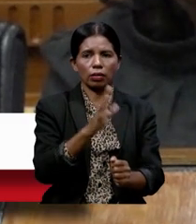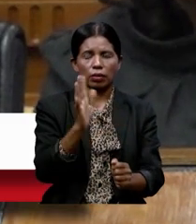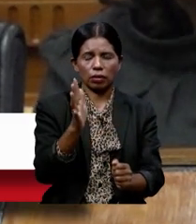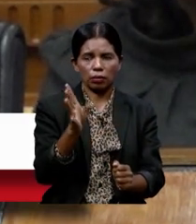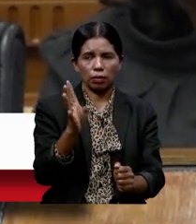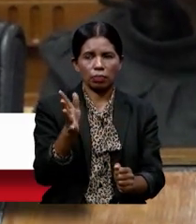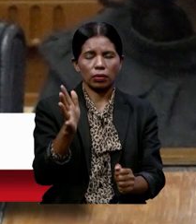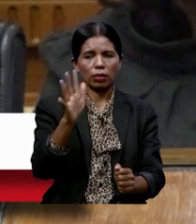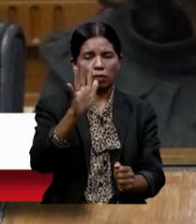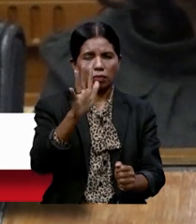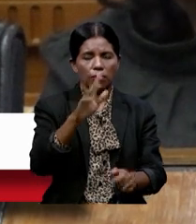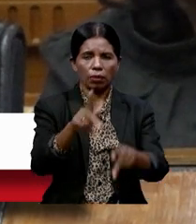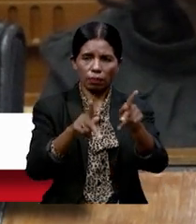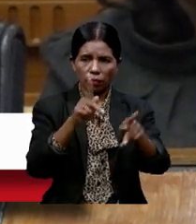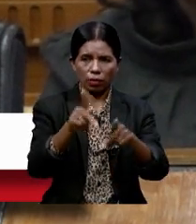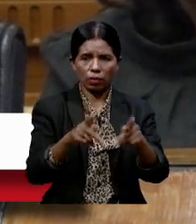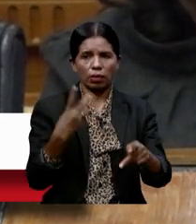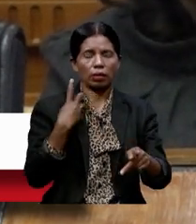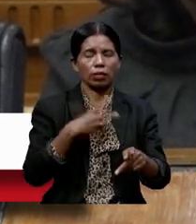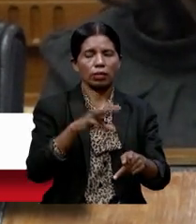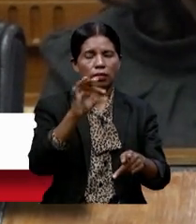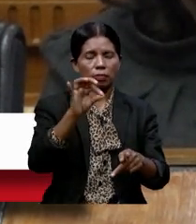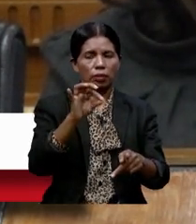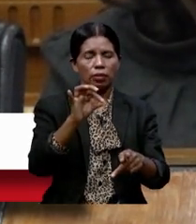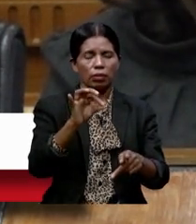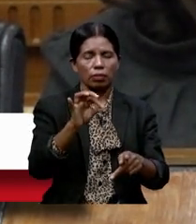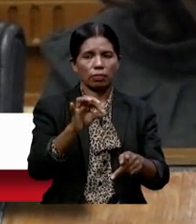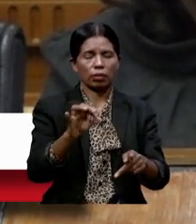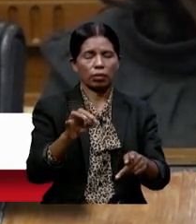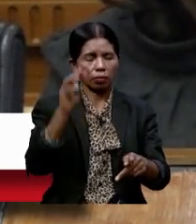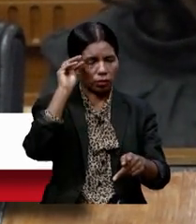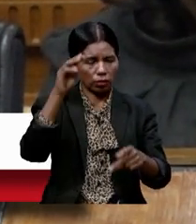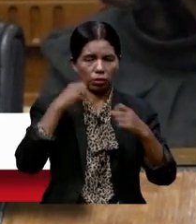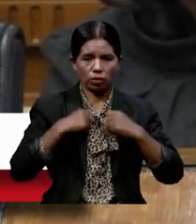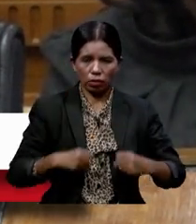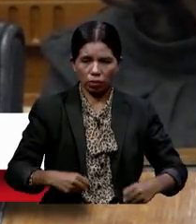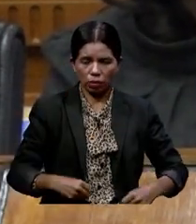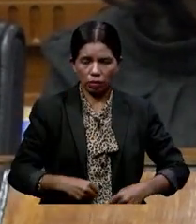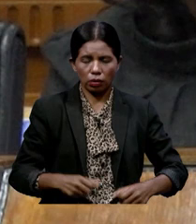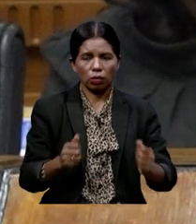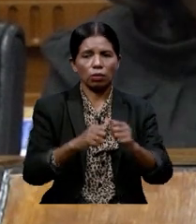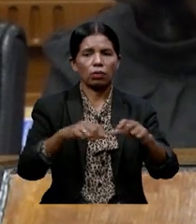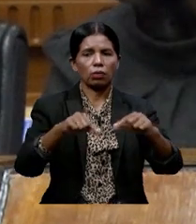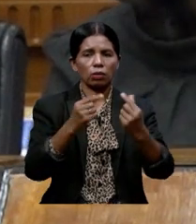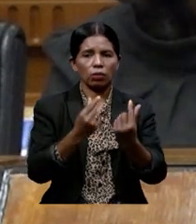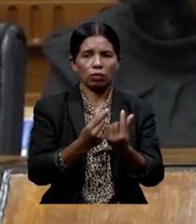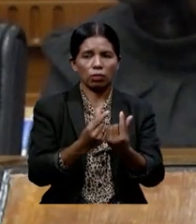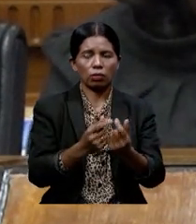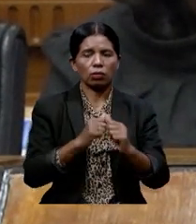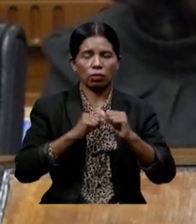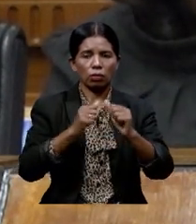pessoas. 9 pessoas na be maka rejeita me be ministeru saudi no ni ekipa tekniko kontinu halo